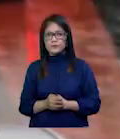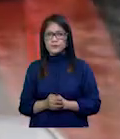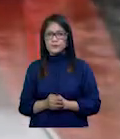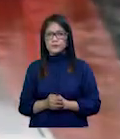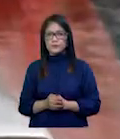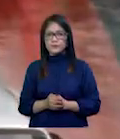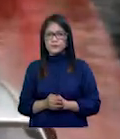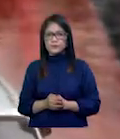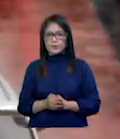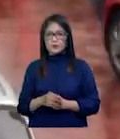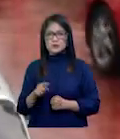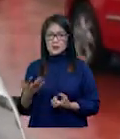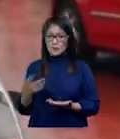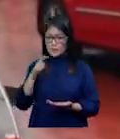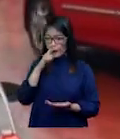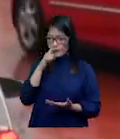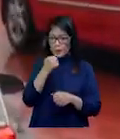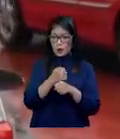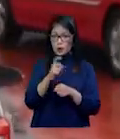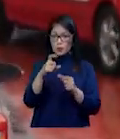Guswanto. Hujannya itu